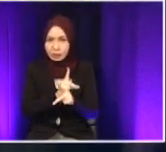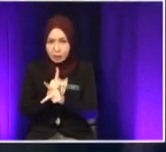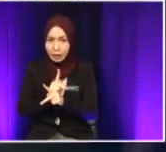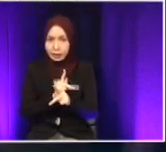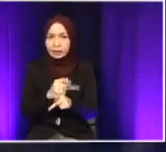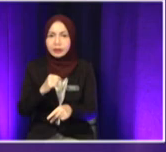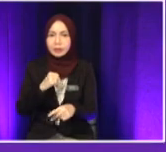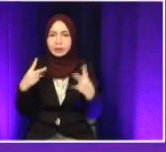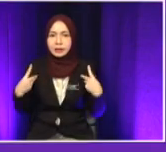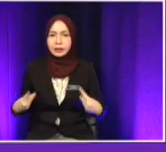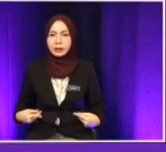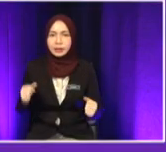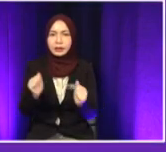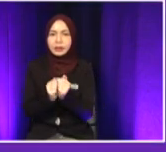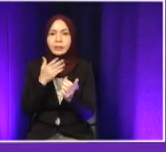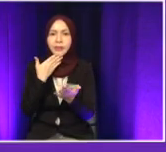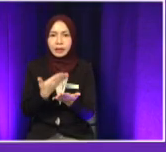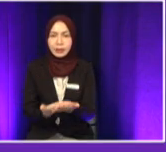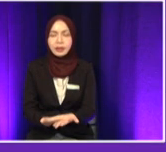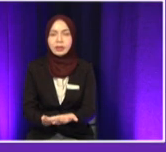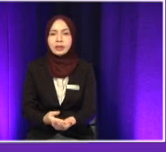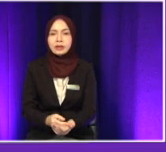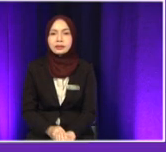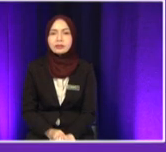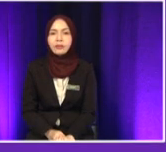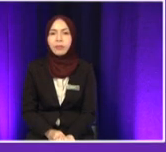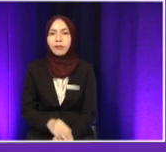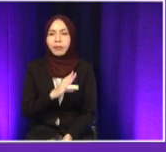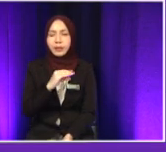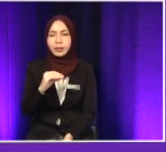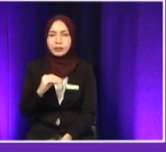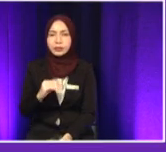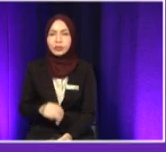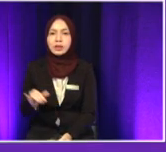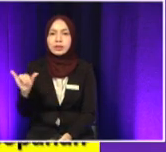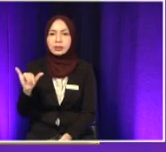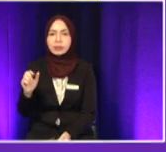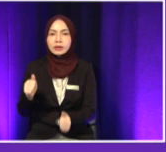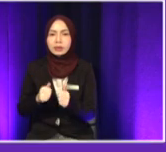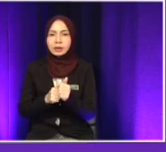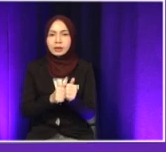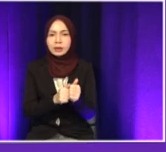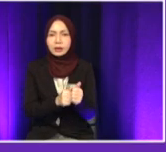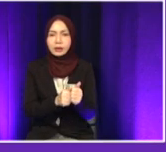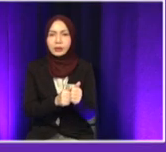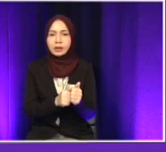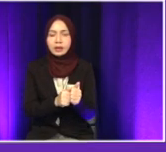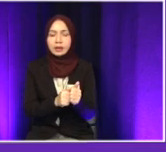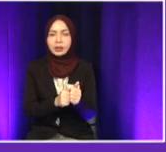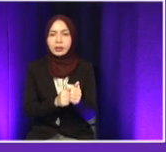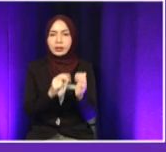menghasilkan hiburan yang selari dengan nilai akhlak Islam Oke Baik kemudian kita tengok pula keburukan